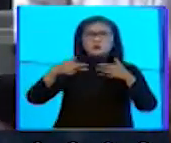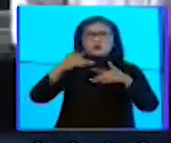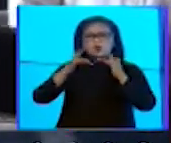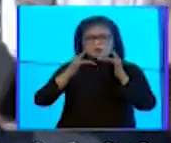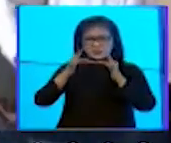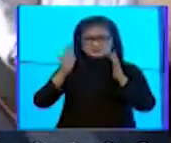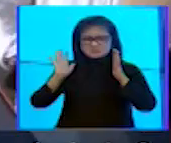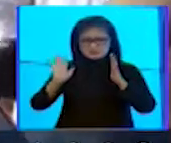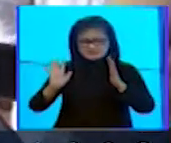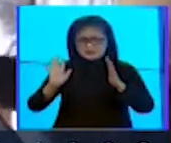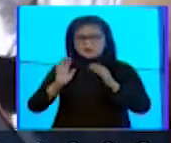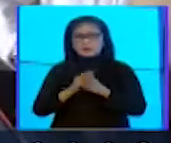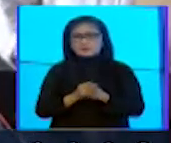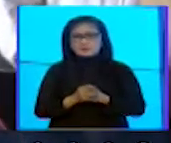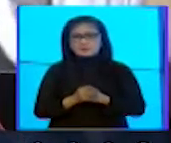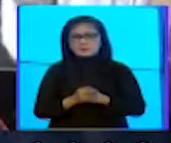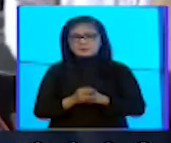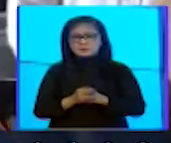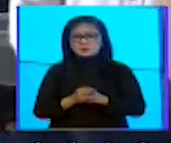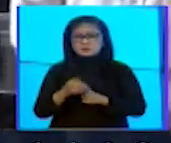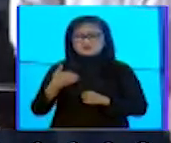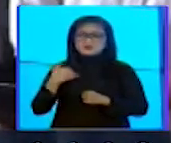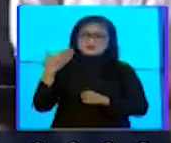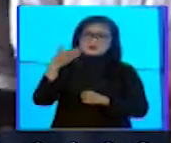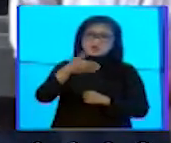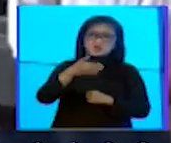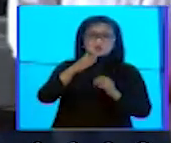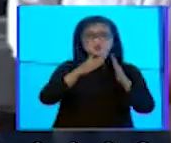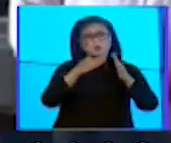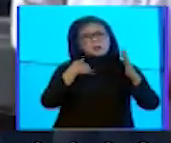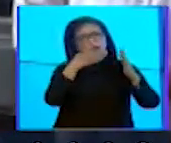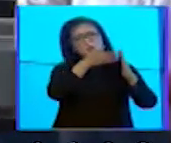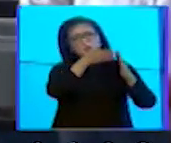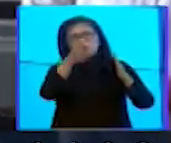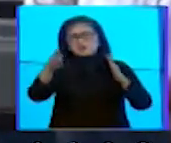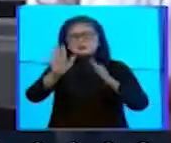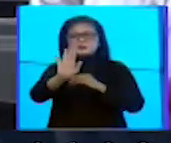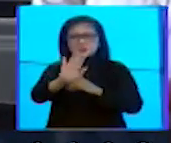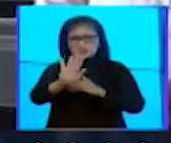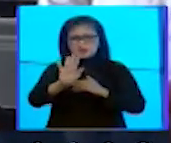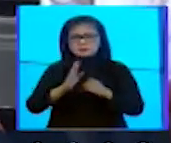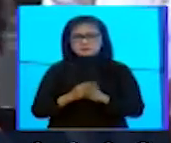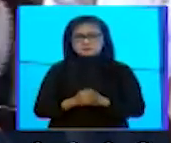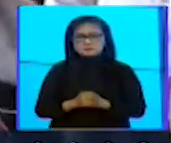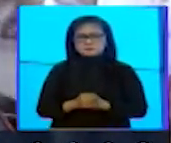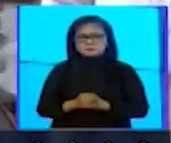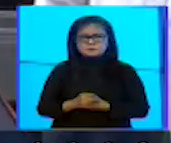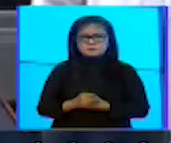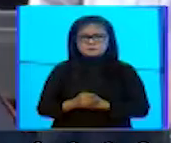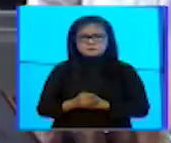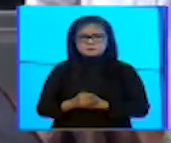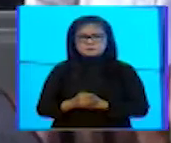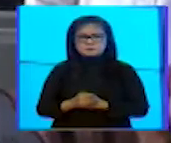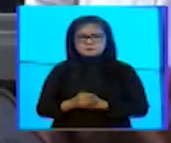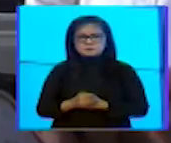online virtual. Jadi tidak diperkenankan terjadi perpindahan pergeseran orang dari satu titik ke titik yang lain.